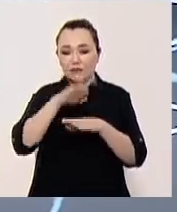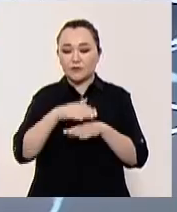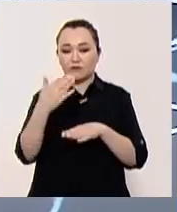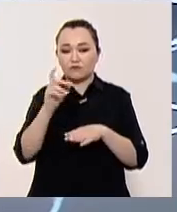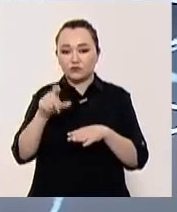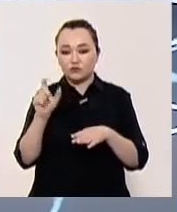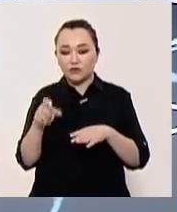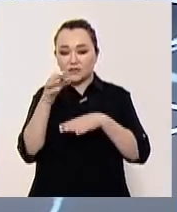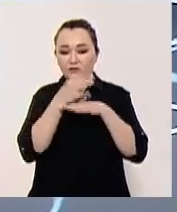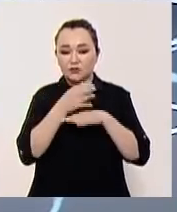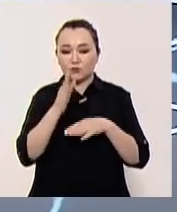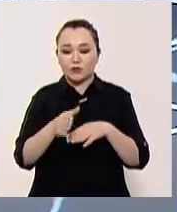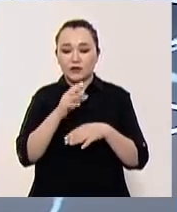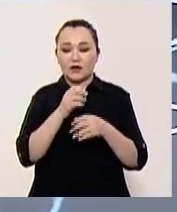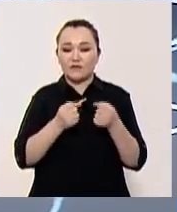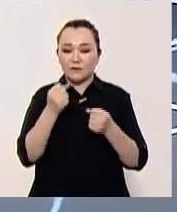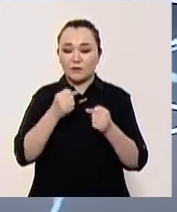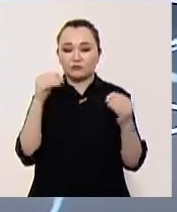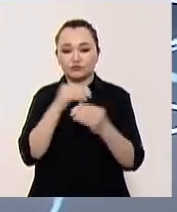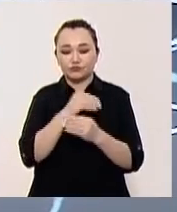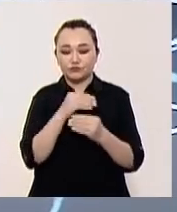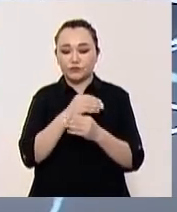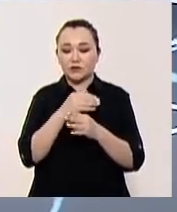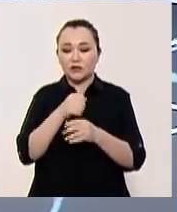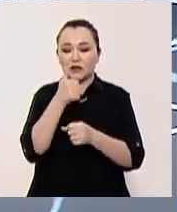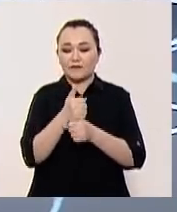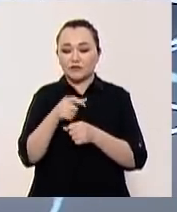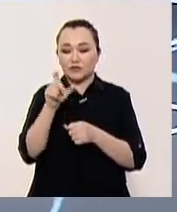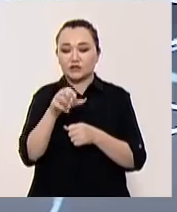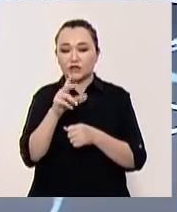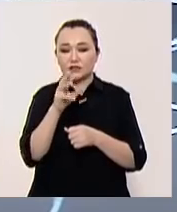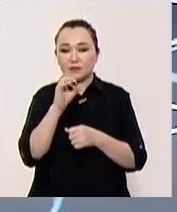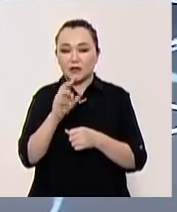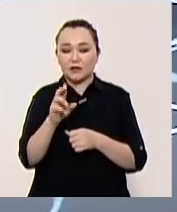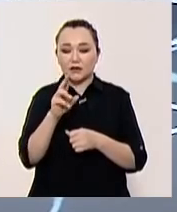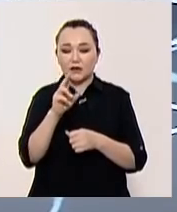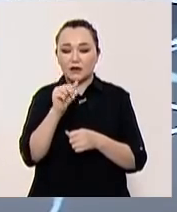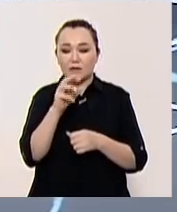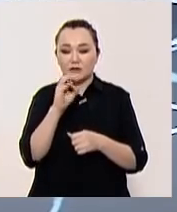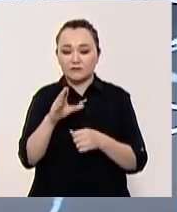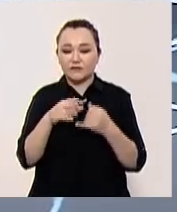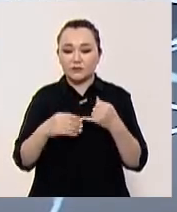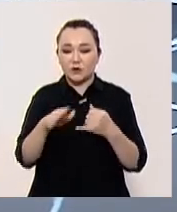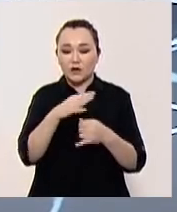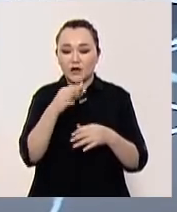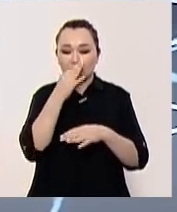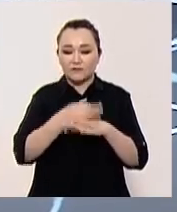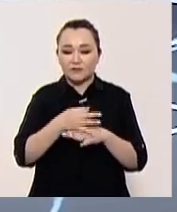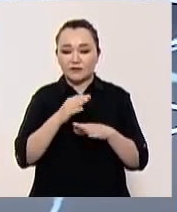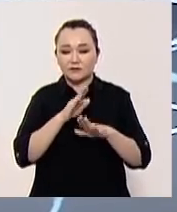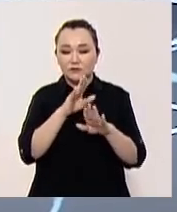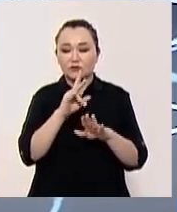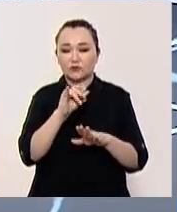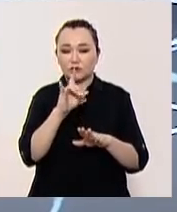бізбен Қарағанды қаласы автомобильді жолдары бөлімінің бас маманы Жалғасбек Қапасов, жер қатынастары бөлімінің меңгерушісі